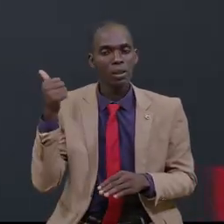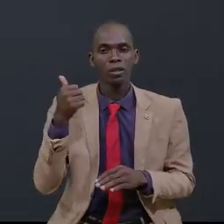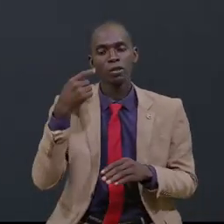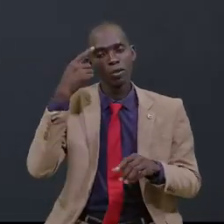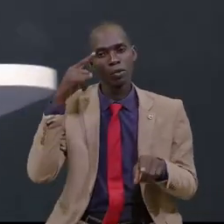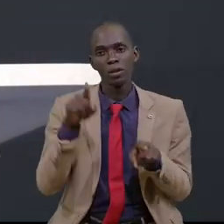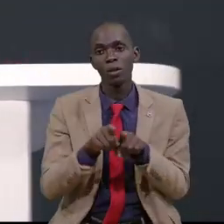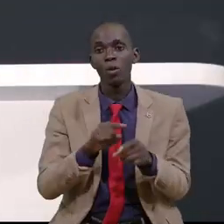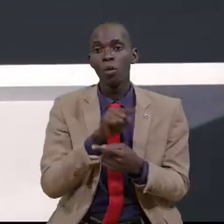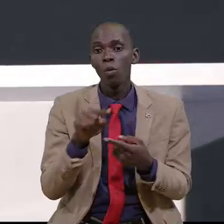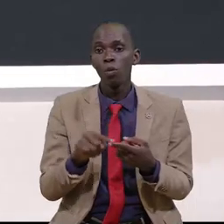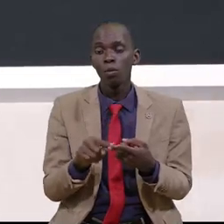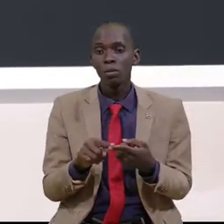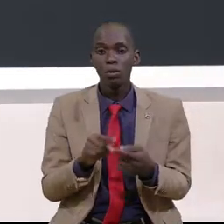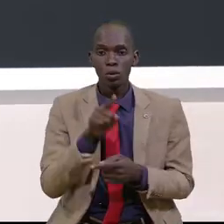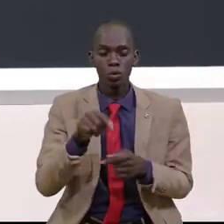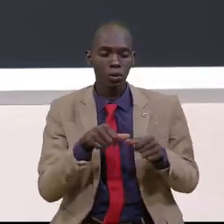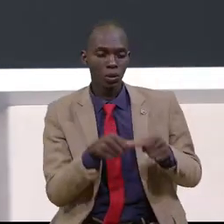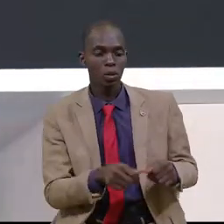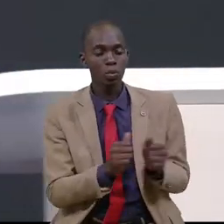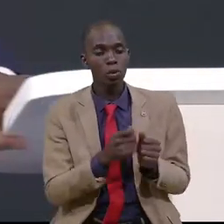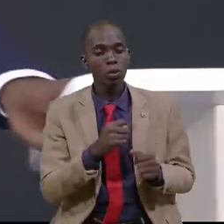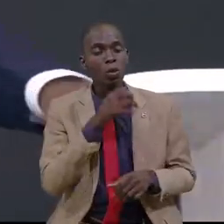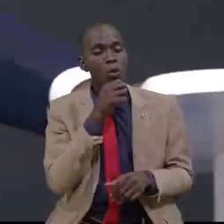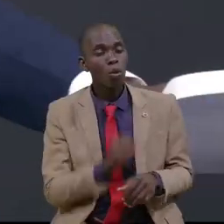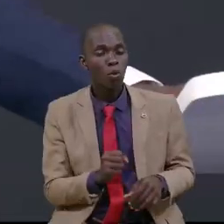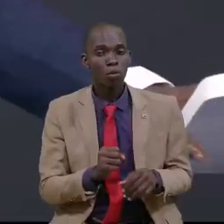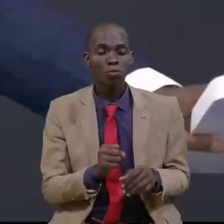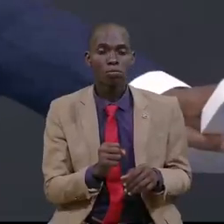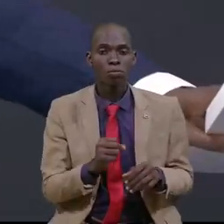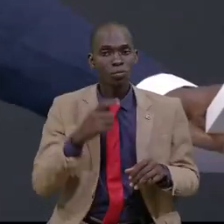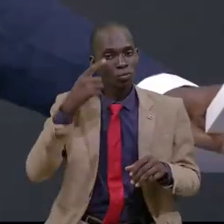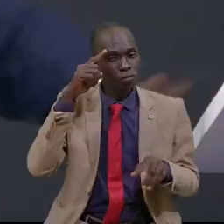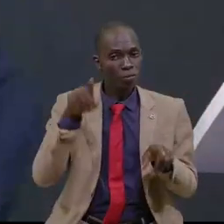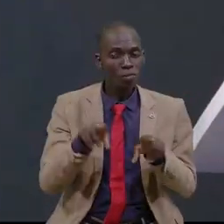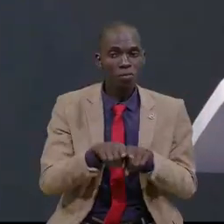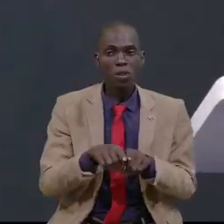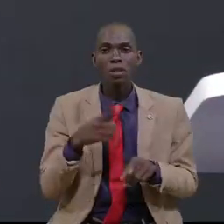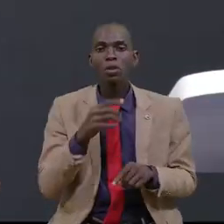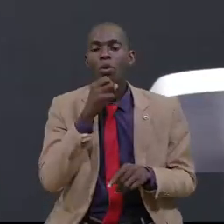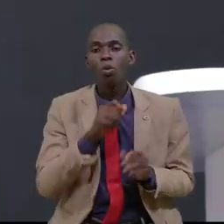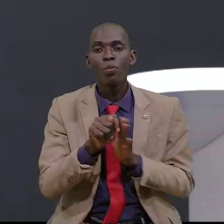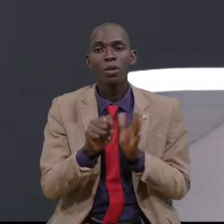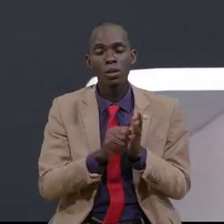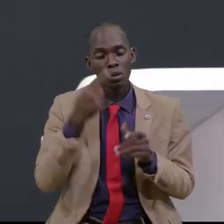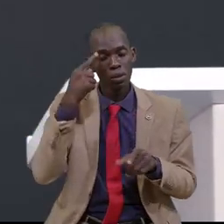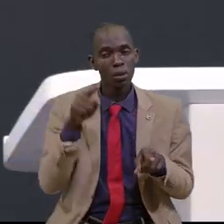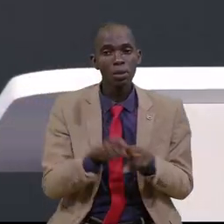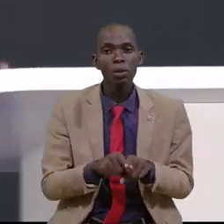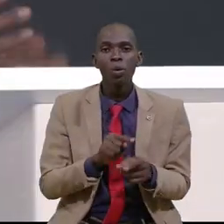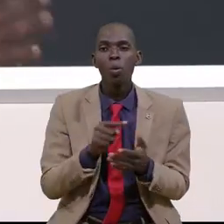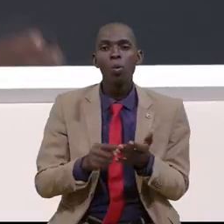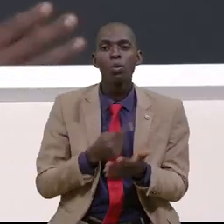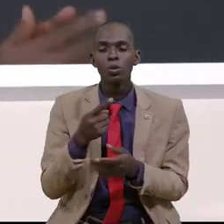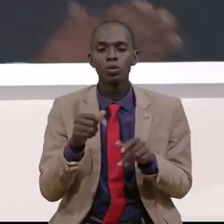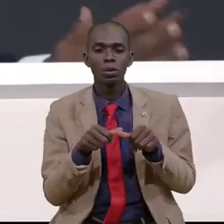excellente. Une fois que vous restez avec l'ancienne alliance, l'alliance abolie, l'alliance de l'Ancien Testament,